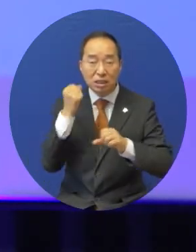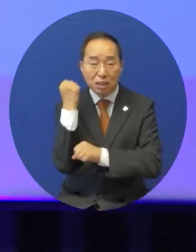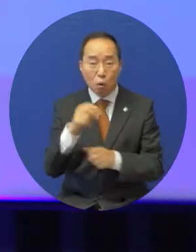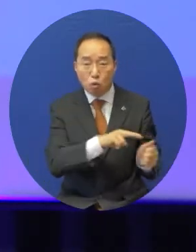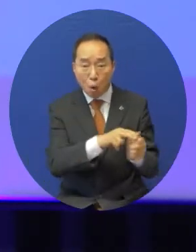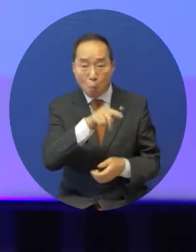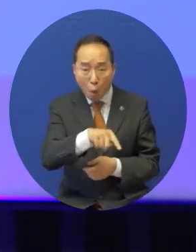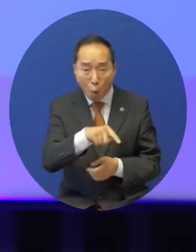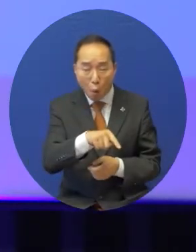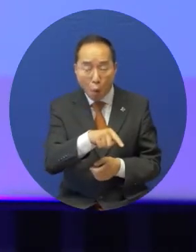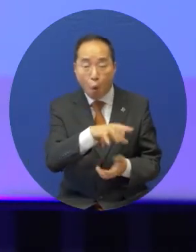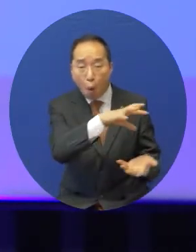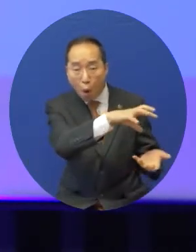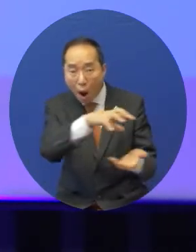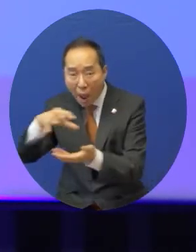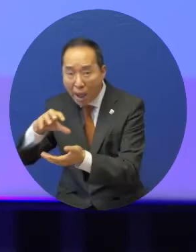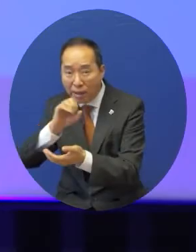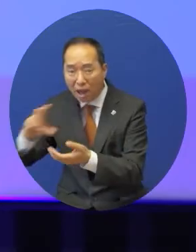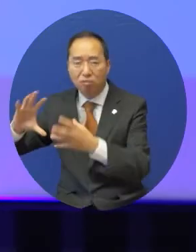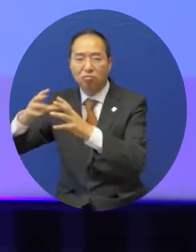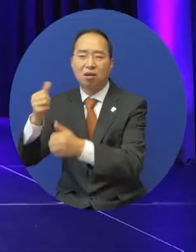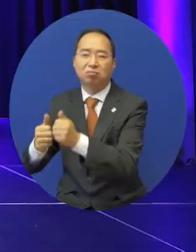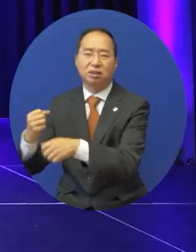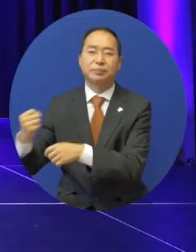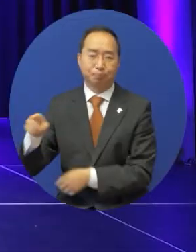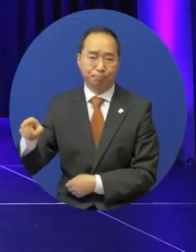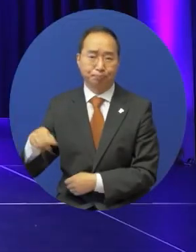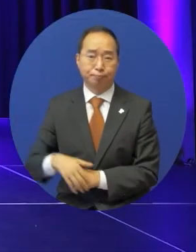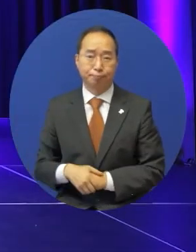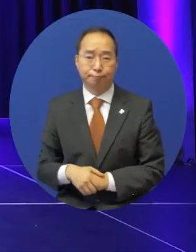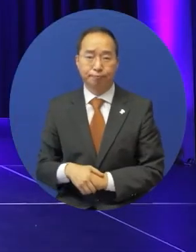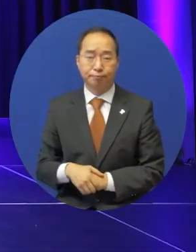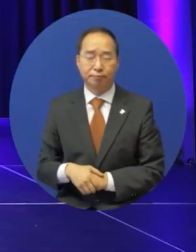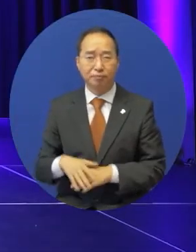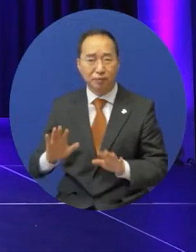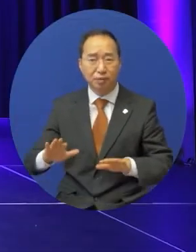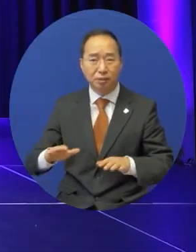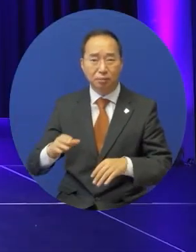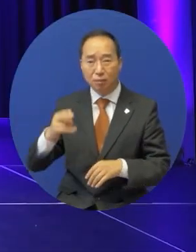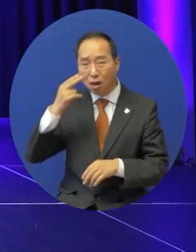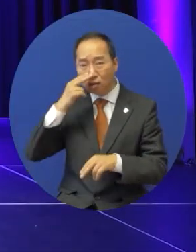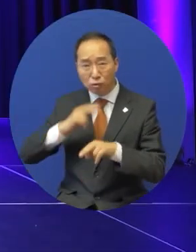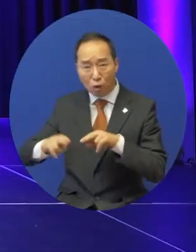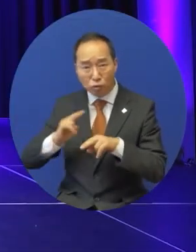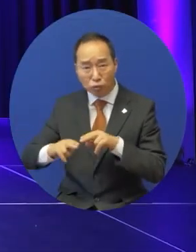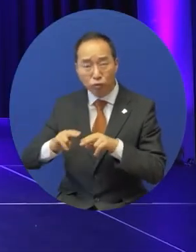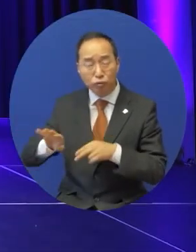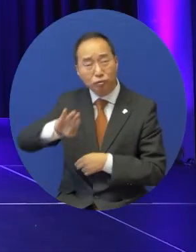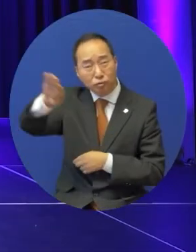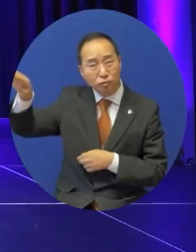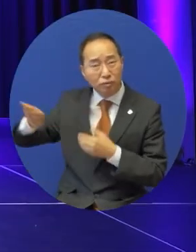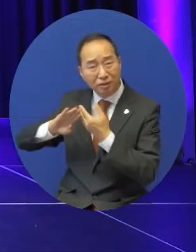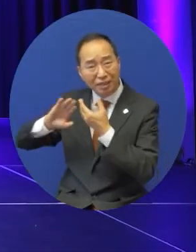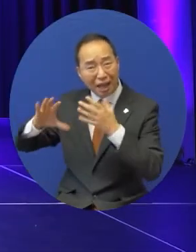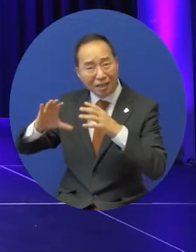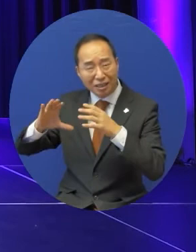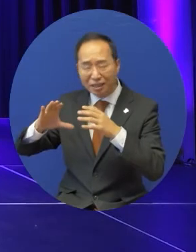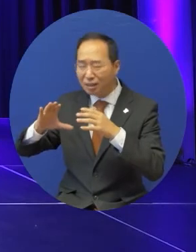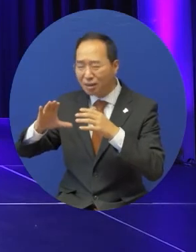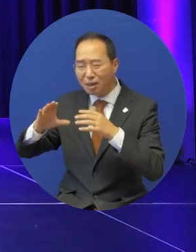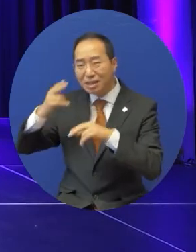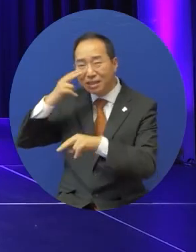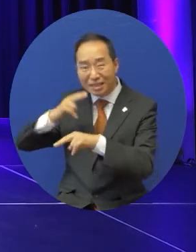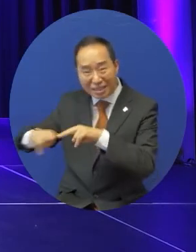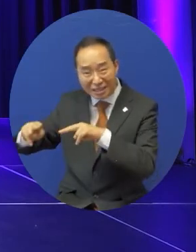국가 경쟁력의 핵심이 되는, 그러니까 우리 요즘 말로는 석유에 해당이 되잖아요. 원석에